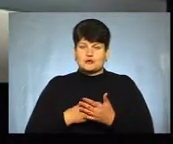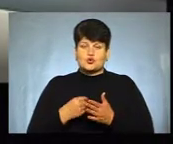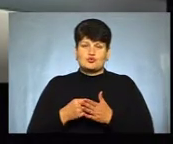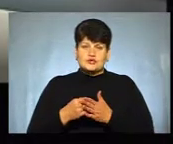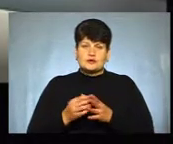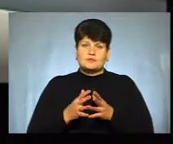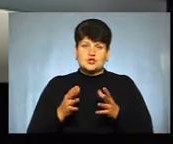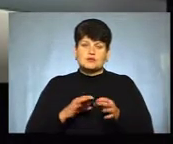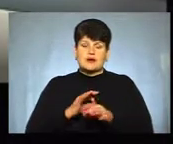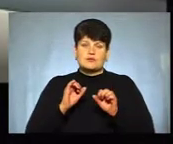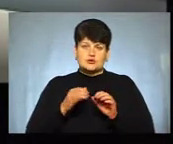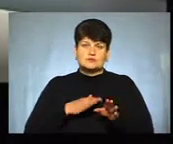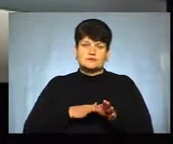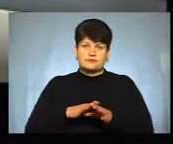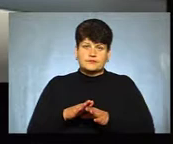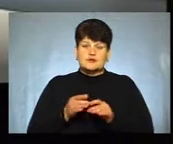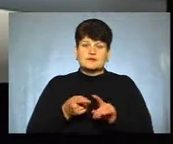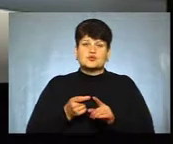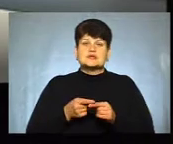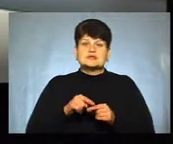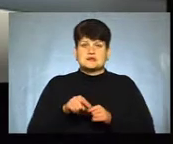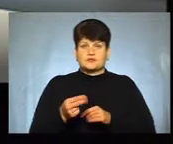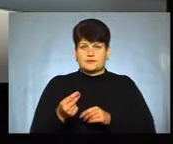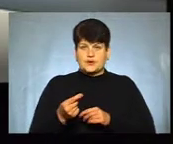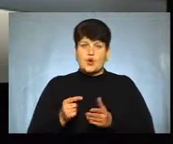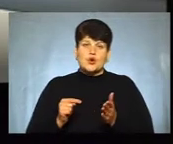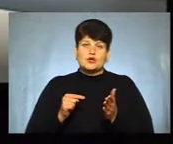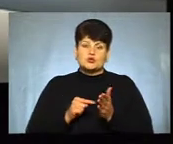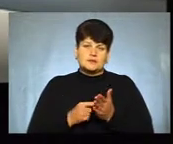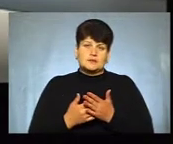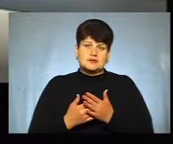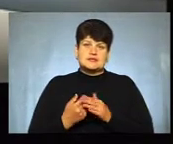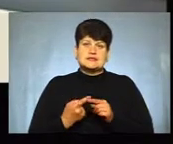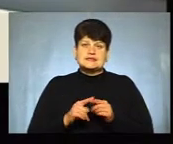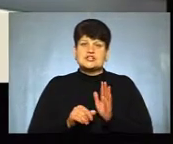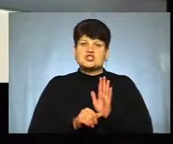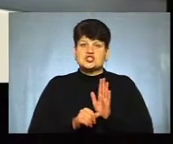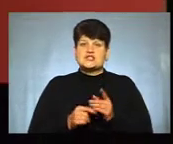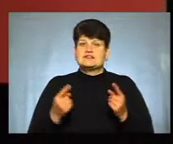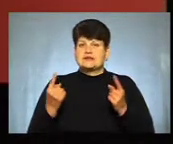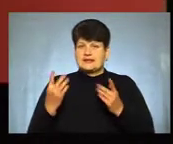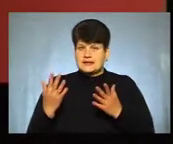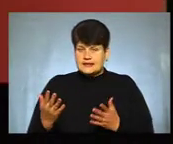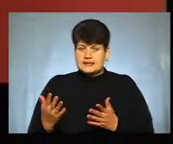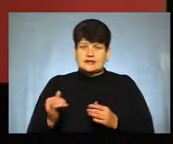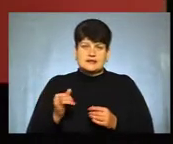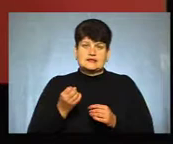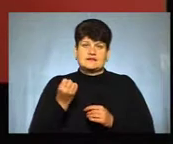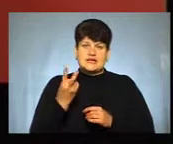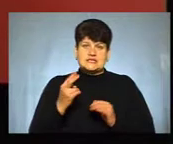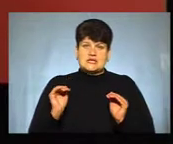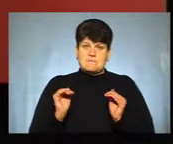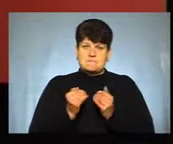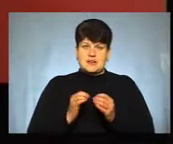проєктів можемо реалізувати в рамках цих коштів. Орієнтуємося, що це буде приблизно 6 великих і десь орієнтовно 12 малих